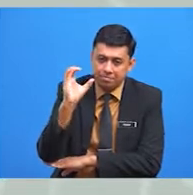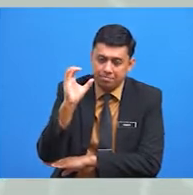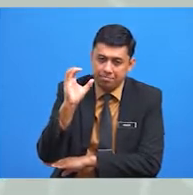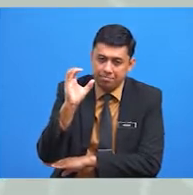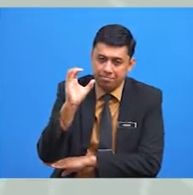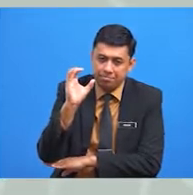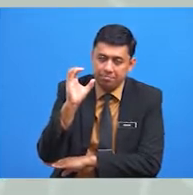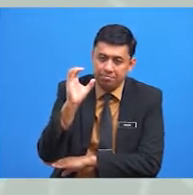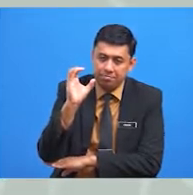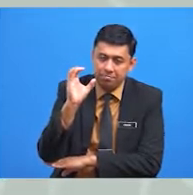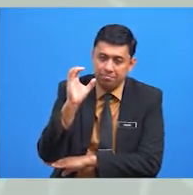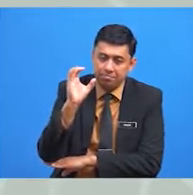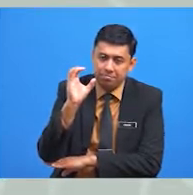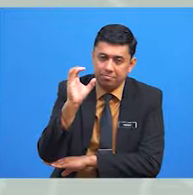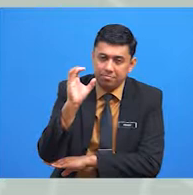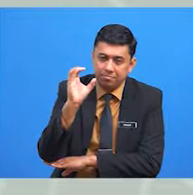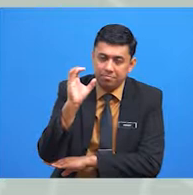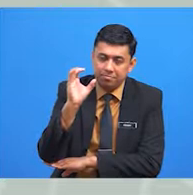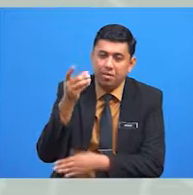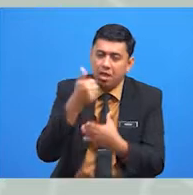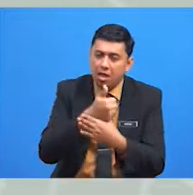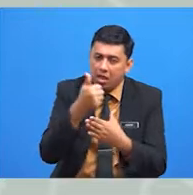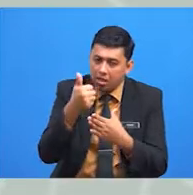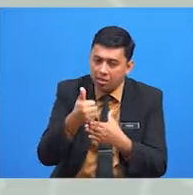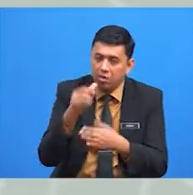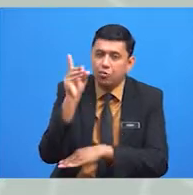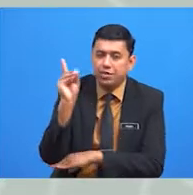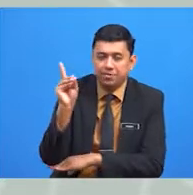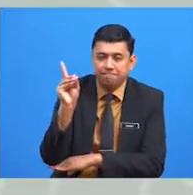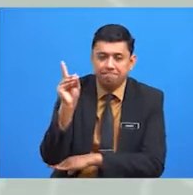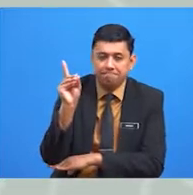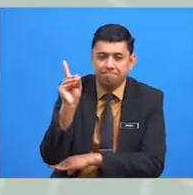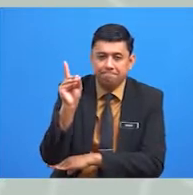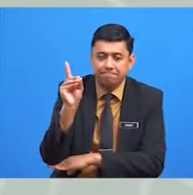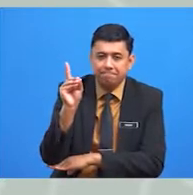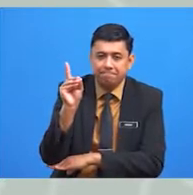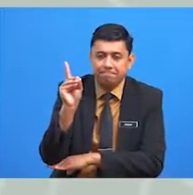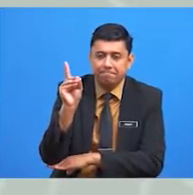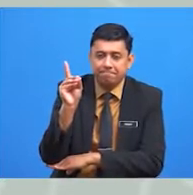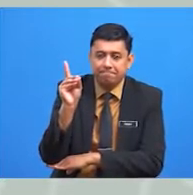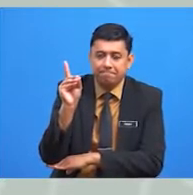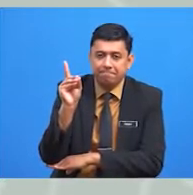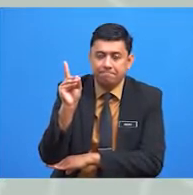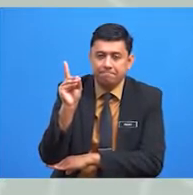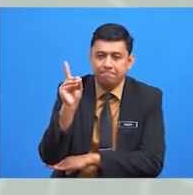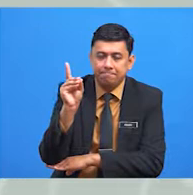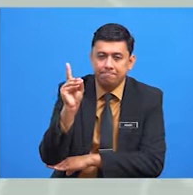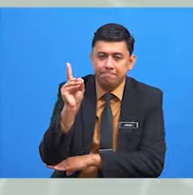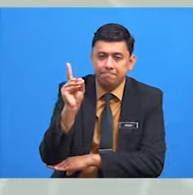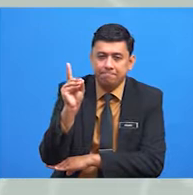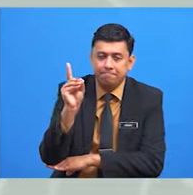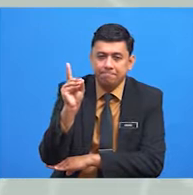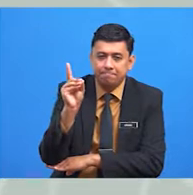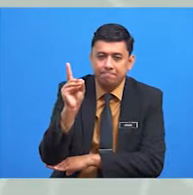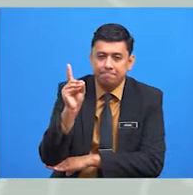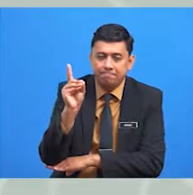C. Buku Ketetapan Ejaan Melayu, D. Petua-petua Ejaan Rumi Melayu